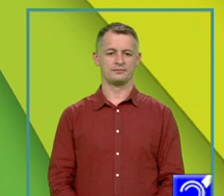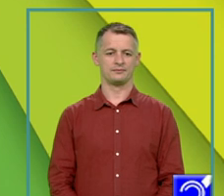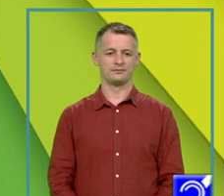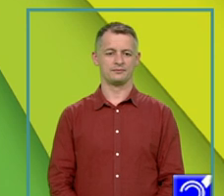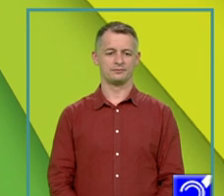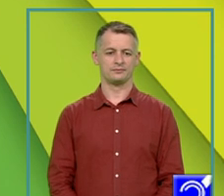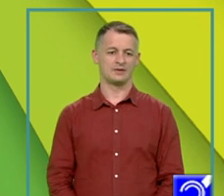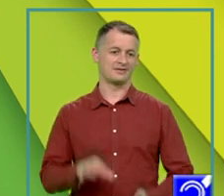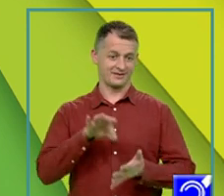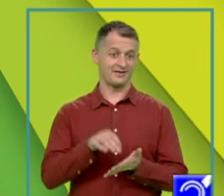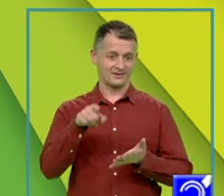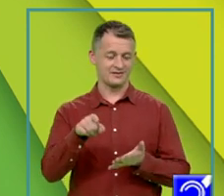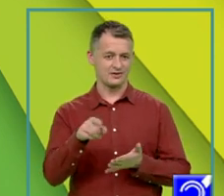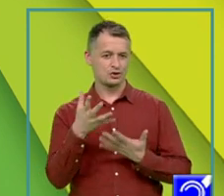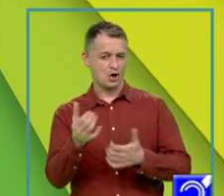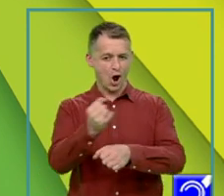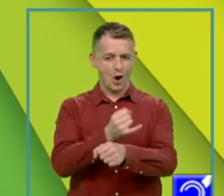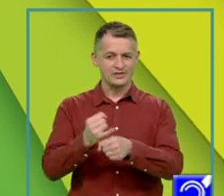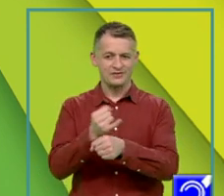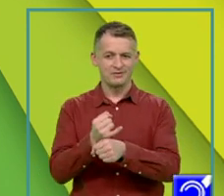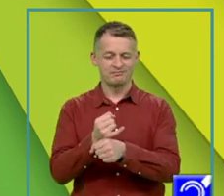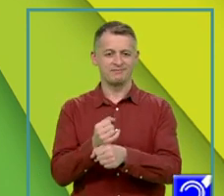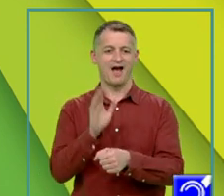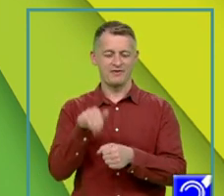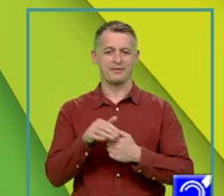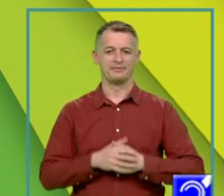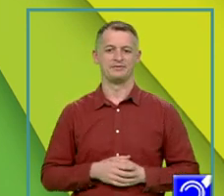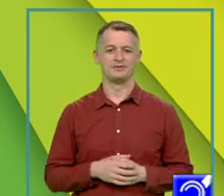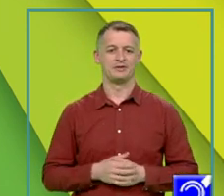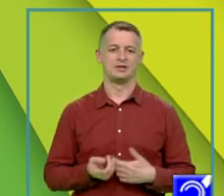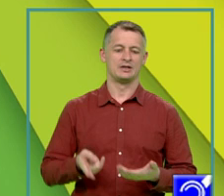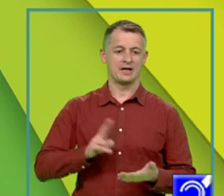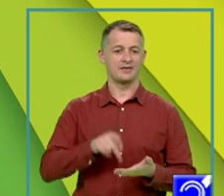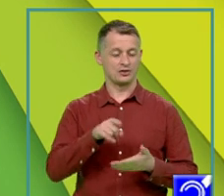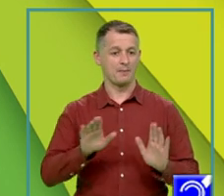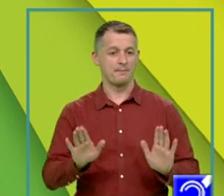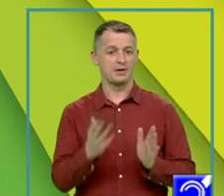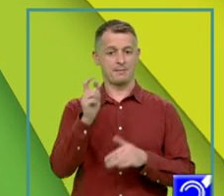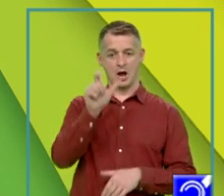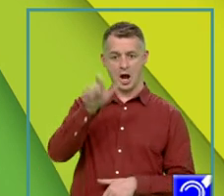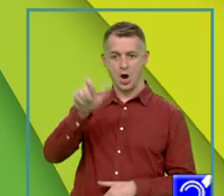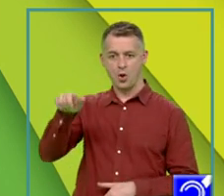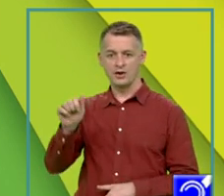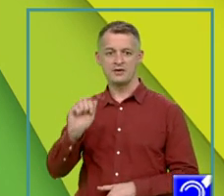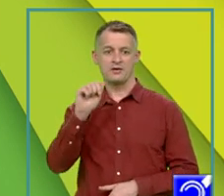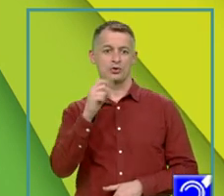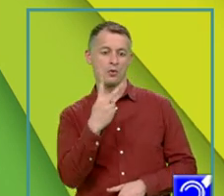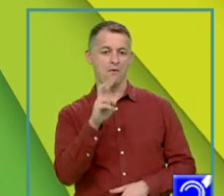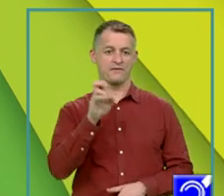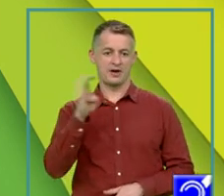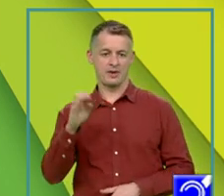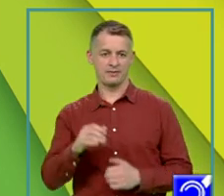pfai data aceasta Ce observăm că avem încă de aici din prima coloană Avem două verbe auxiliare